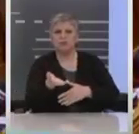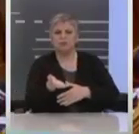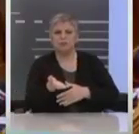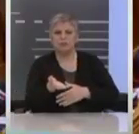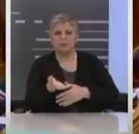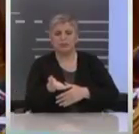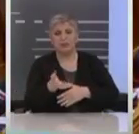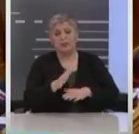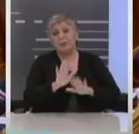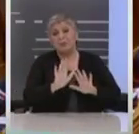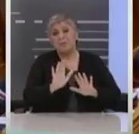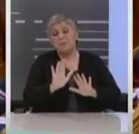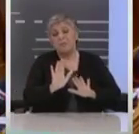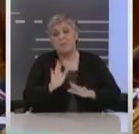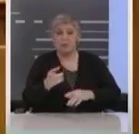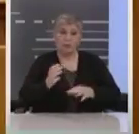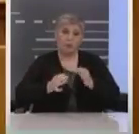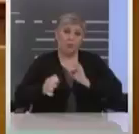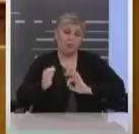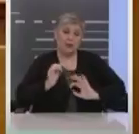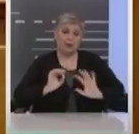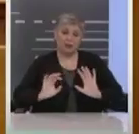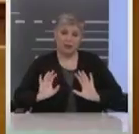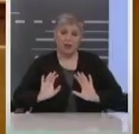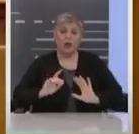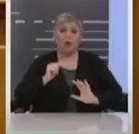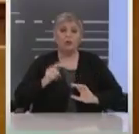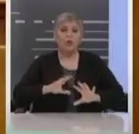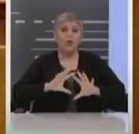της αντιπολίτευσης, ότι